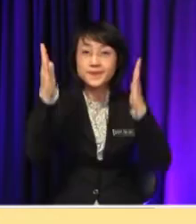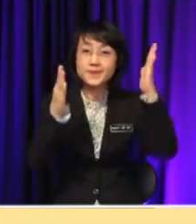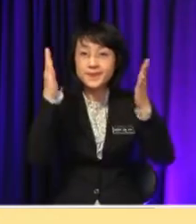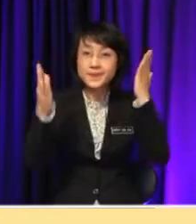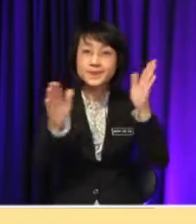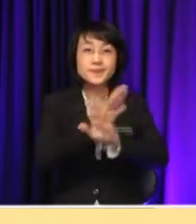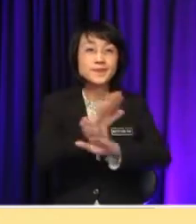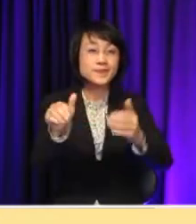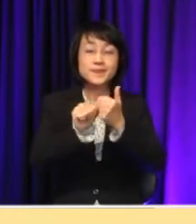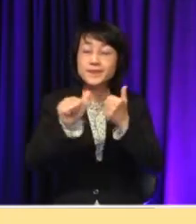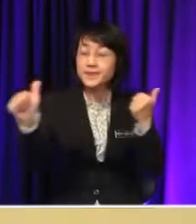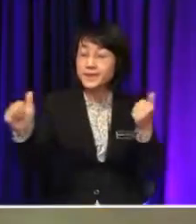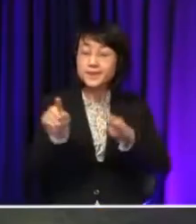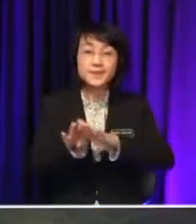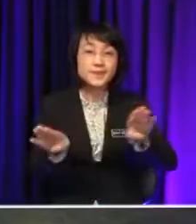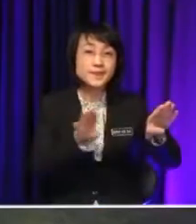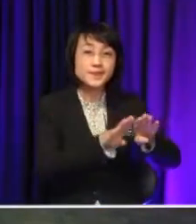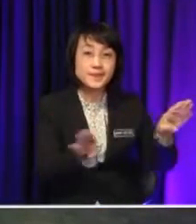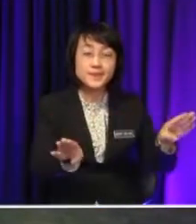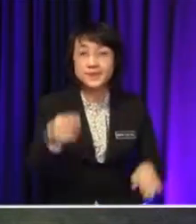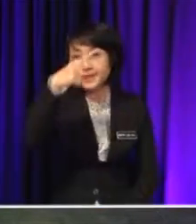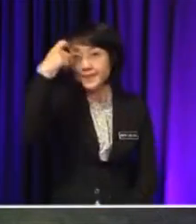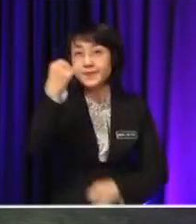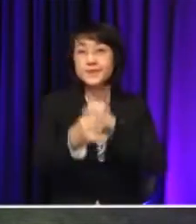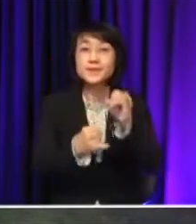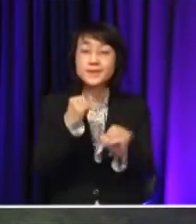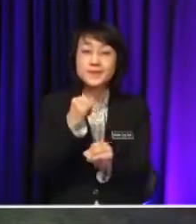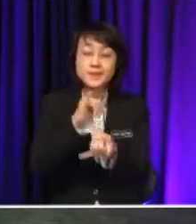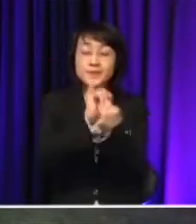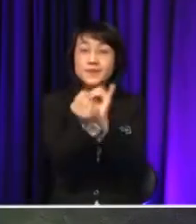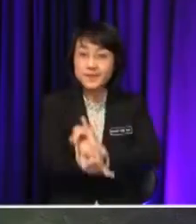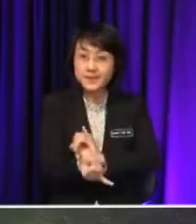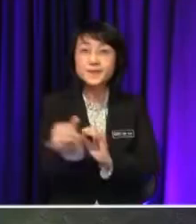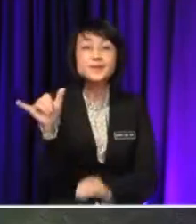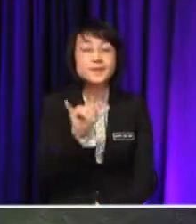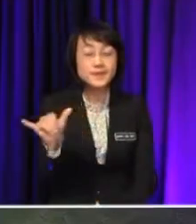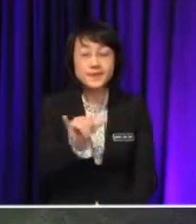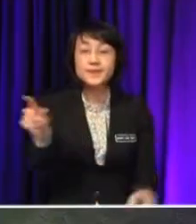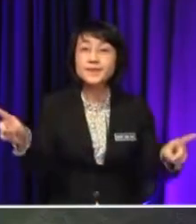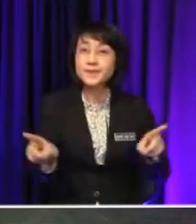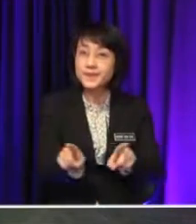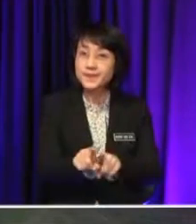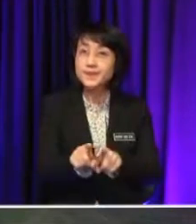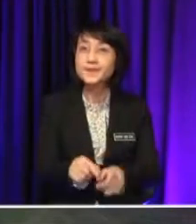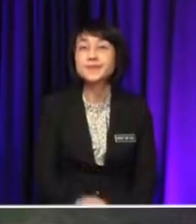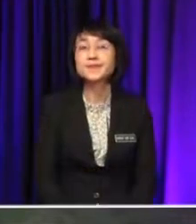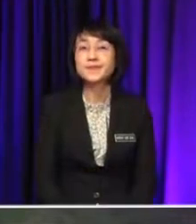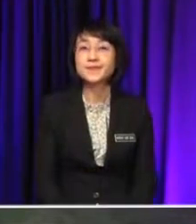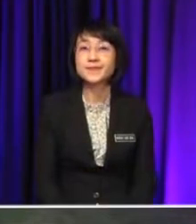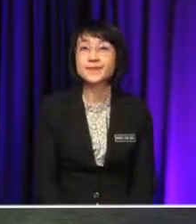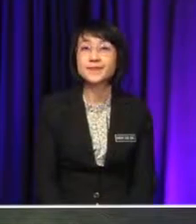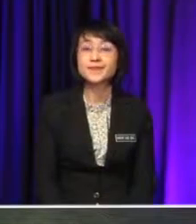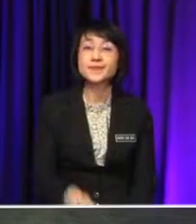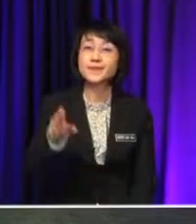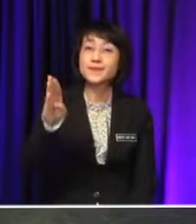Brazil dengan Indonesia iklimnya sama cuma beda sepak bola oke cuma dari iklim sama Brazil kalau muka demo